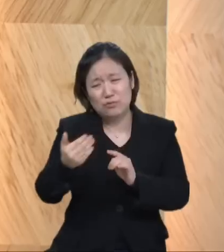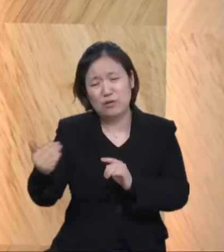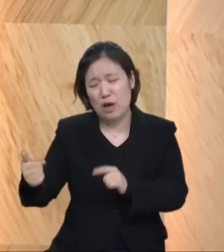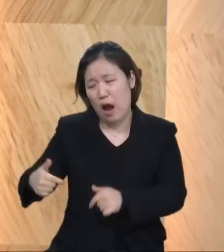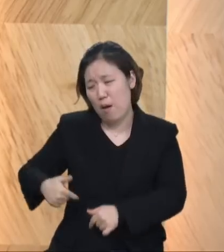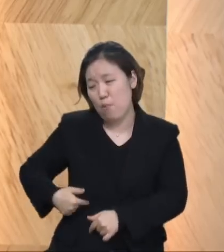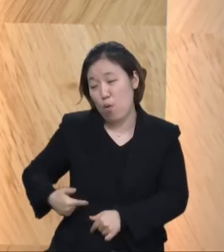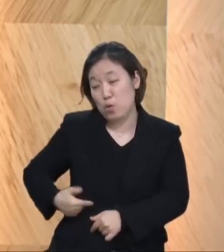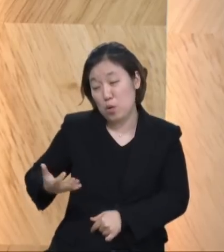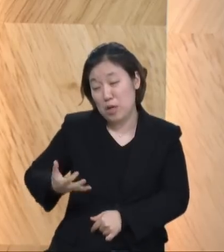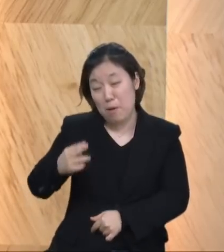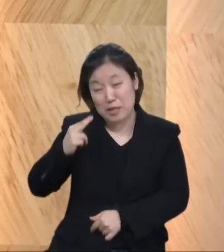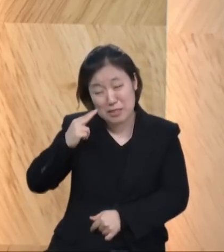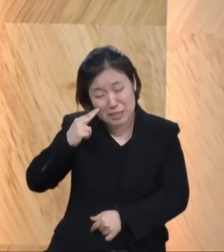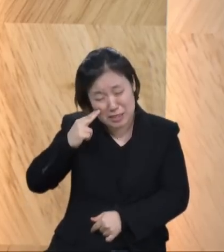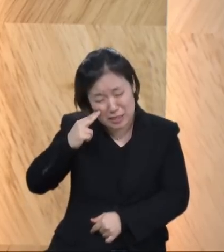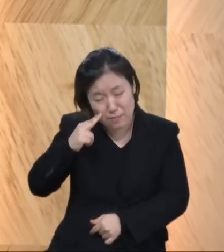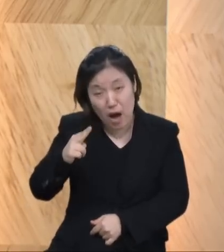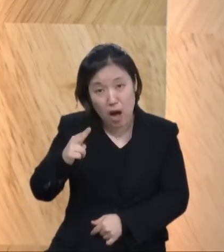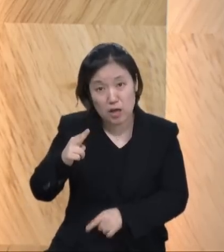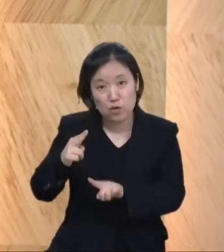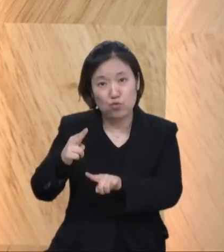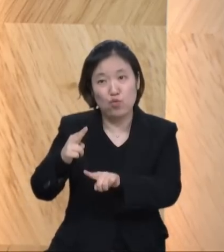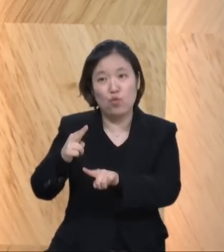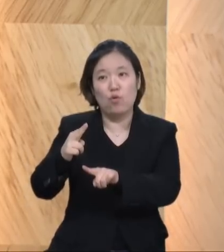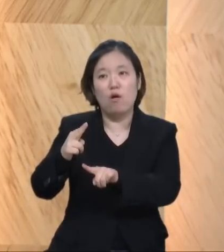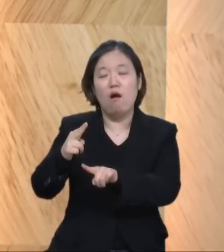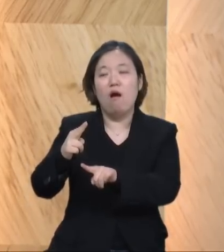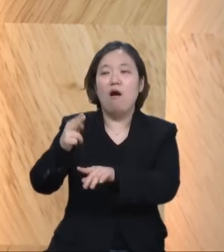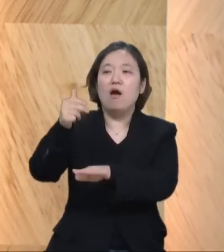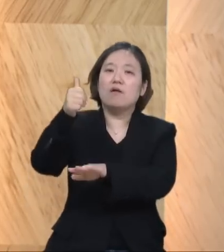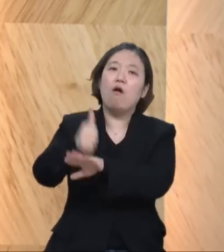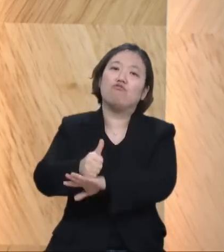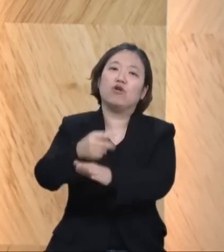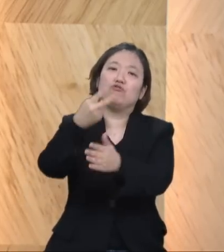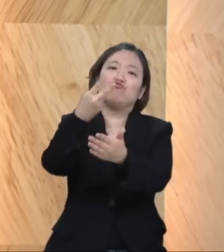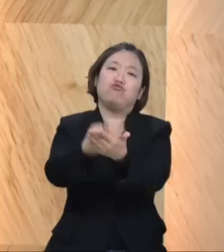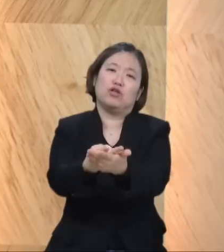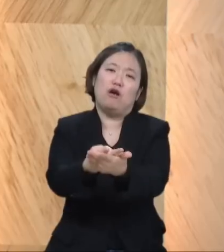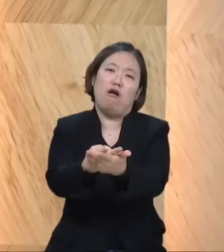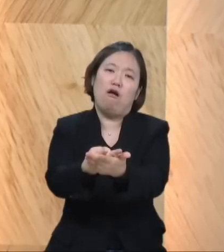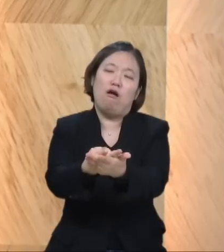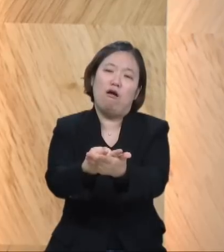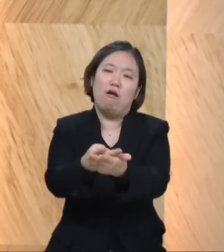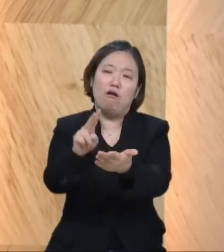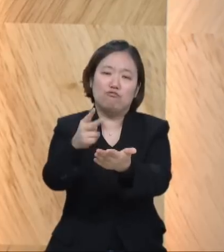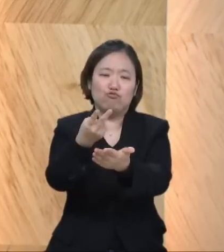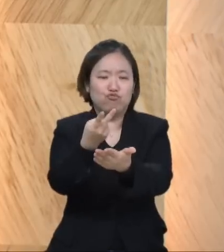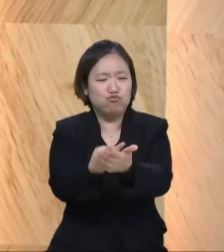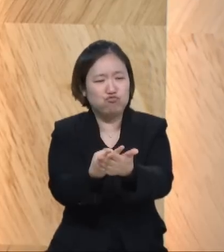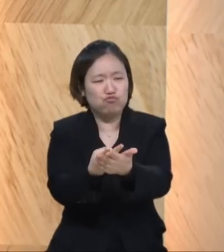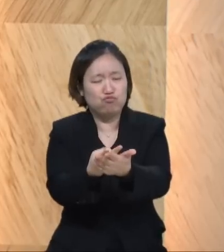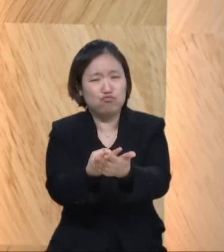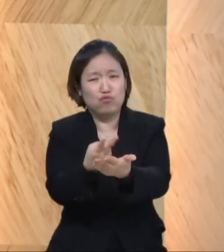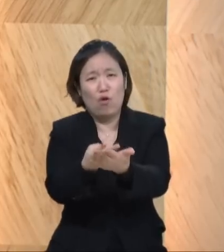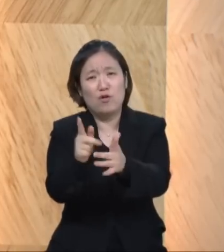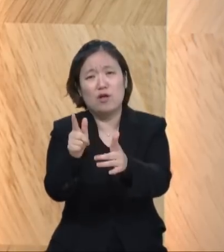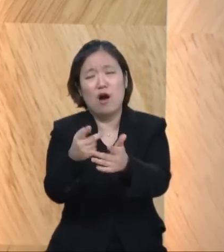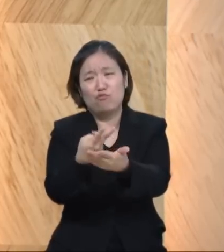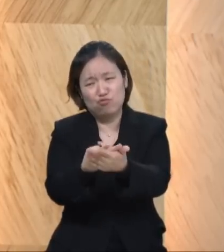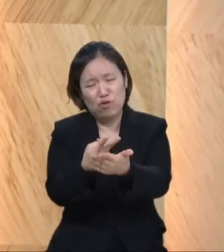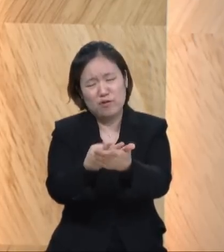너무 심해 가지고 결국에는 자리에 드러누워서 자리에서 일어나지 못할